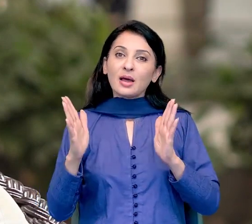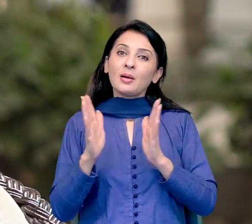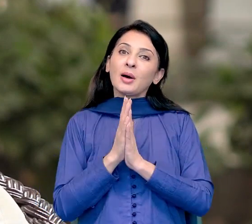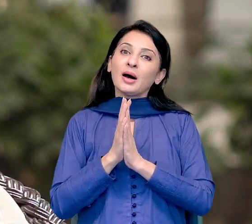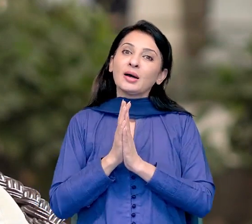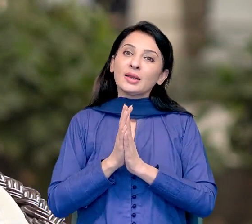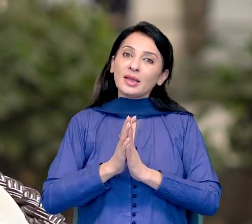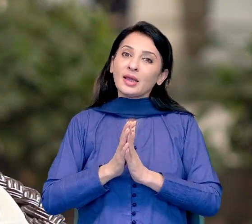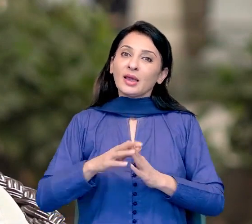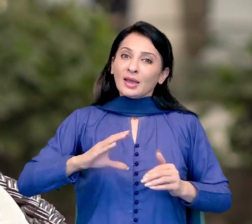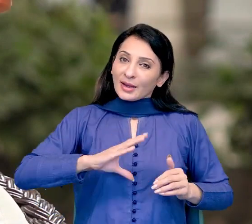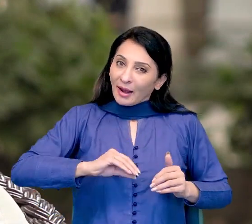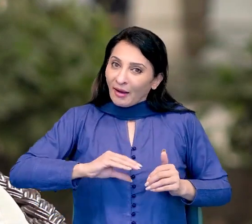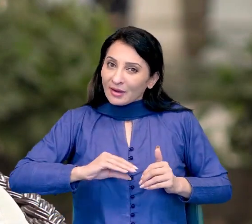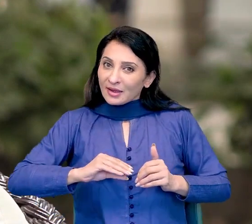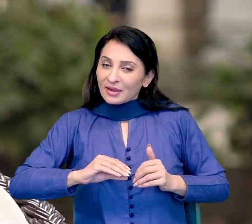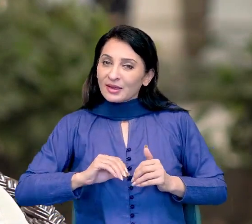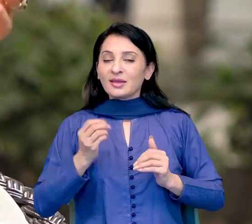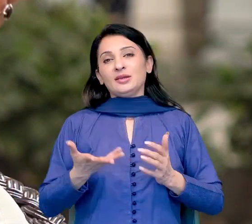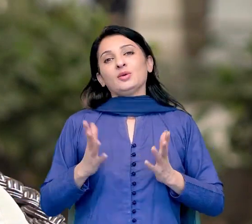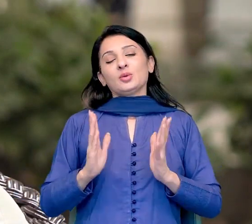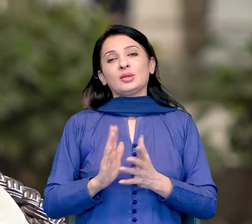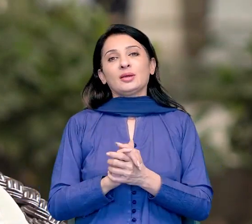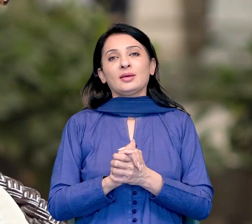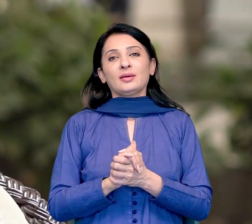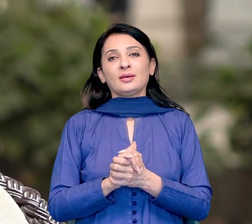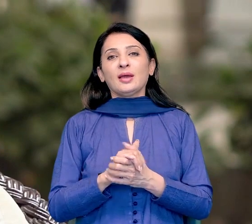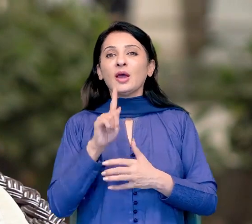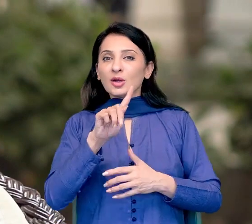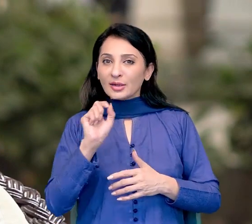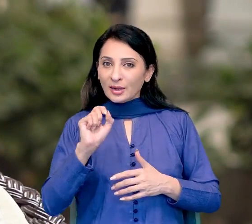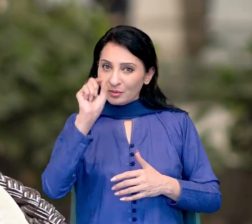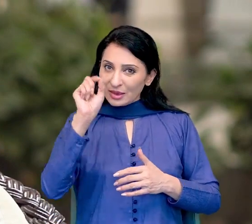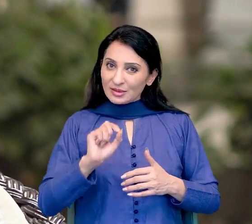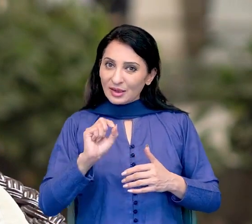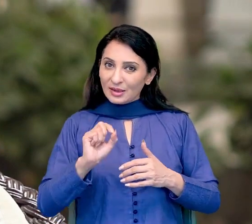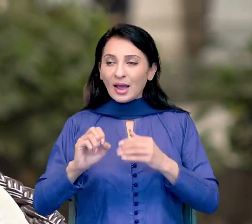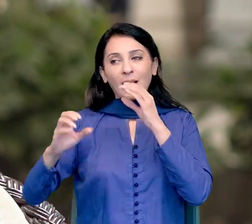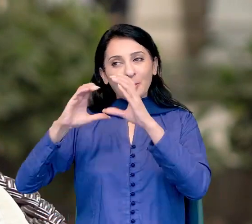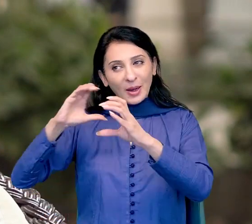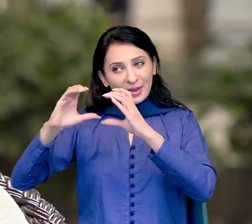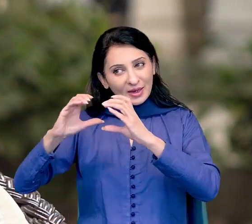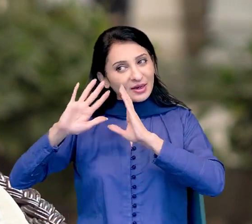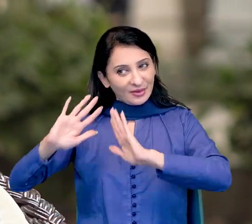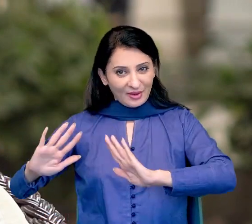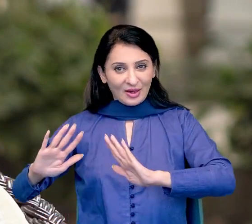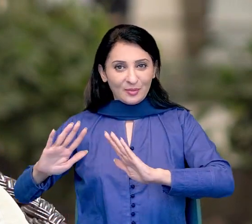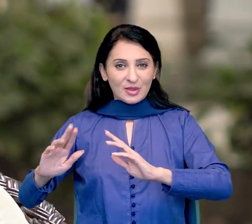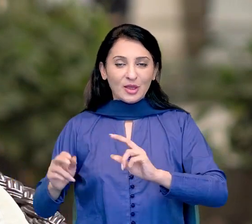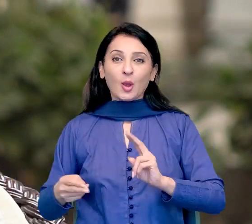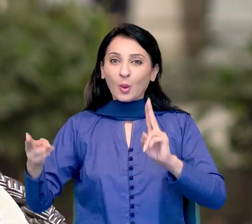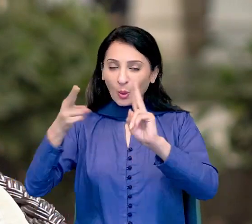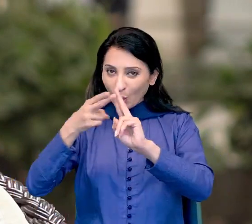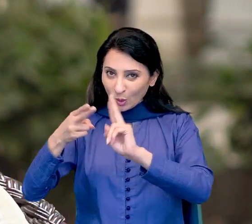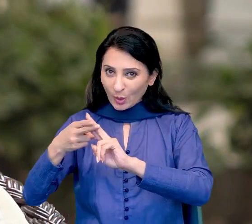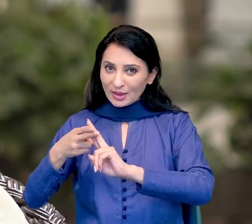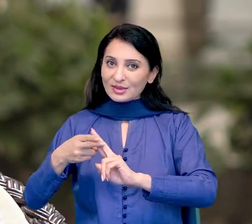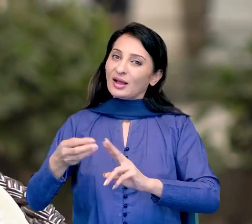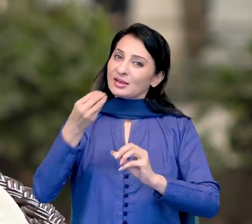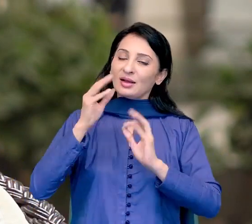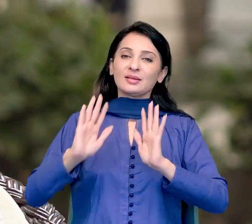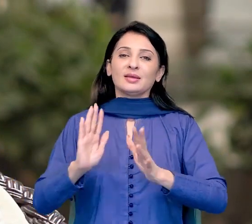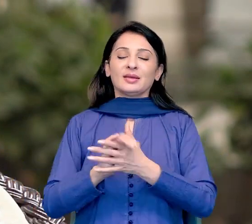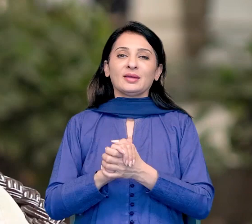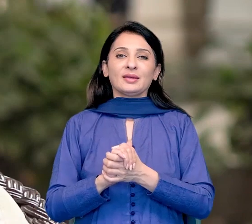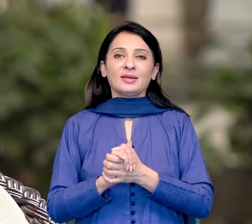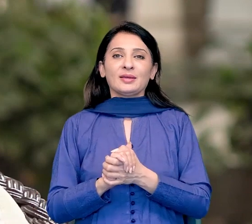physical hunger. 10% کشکے کے لیے, شوق کے لیے, سوشل ایسپیکٹ کے لیے ہم کر سکتے ہیں.